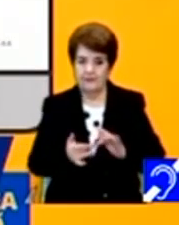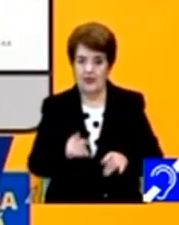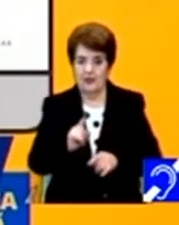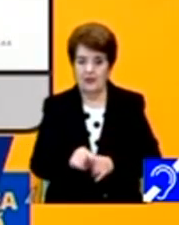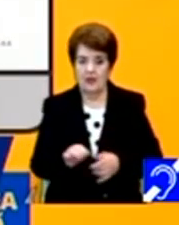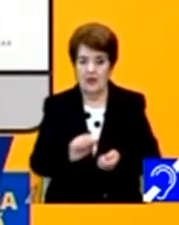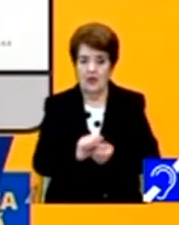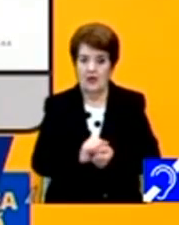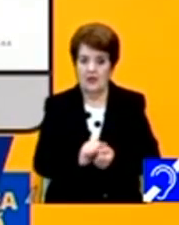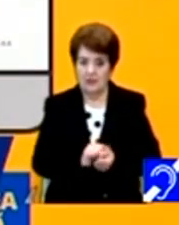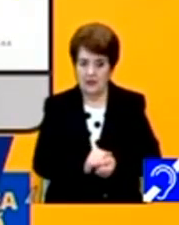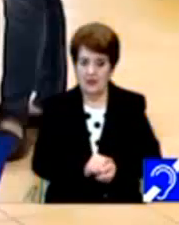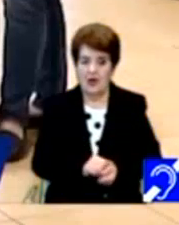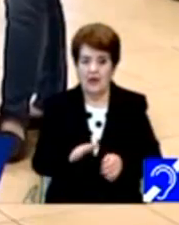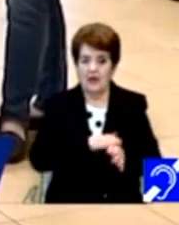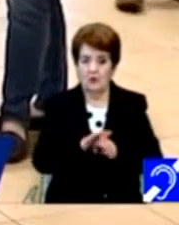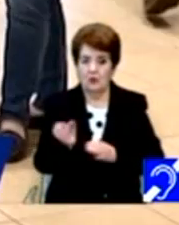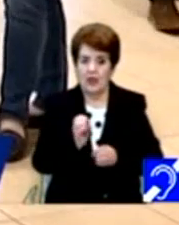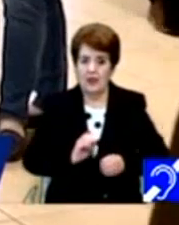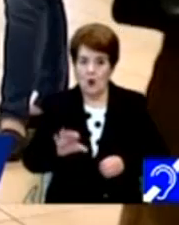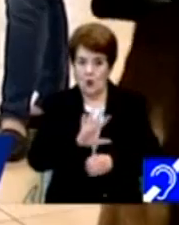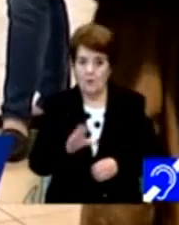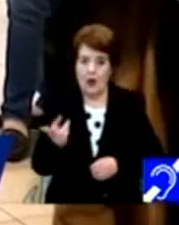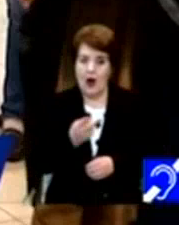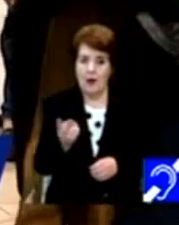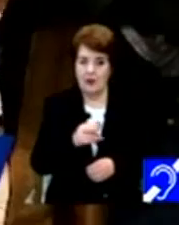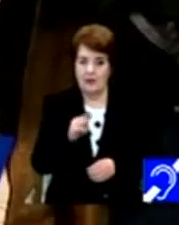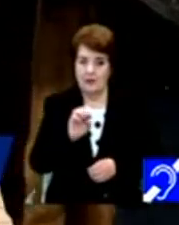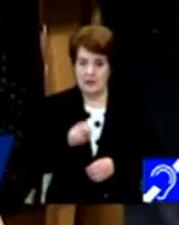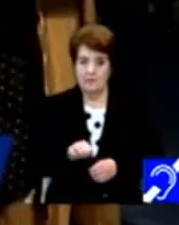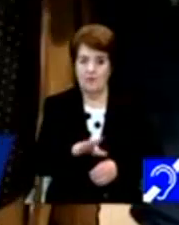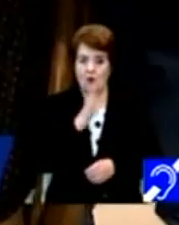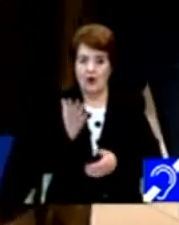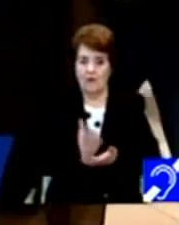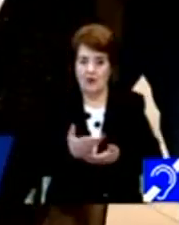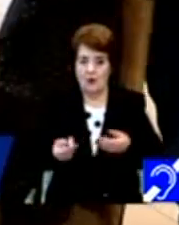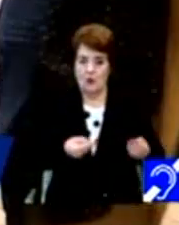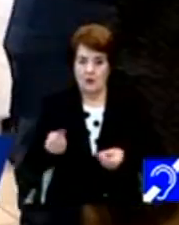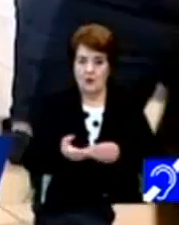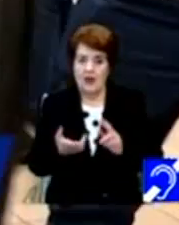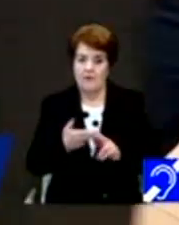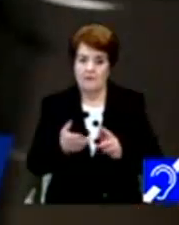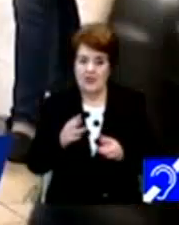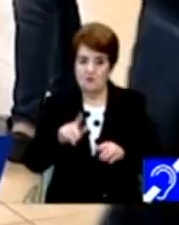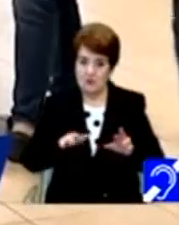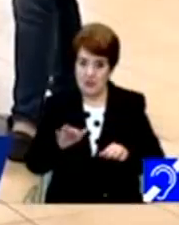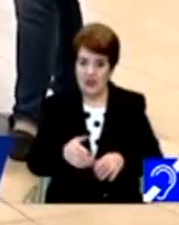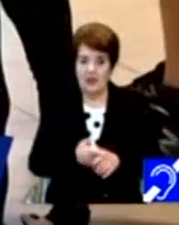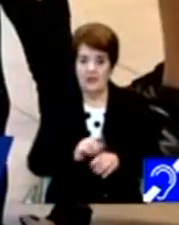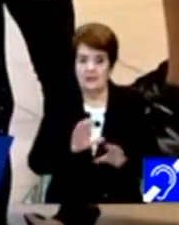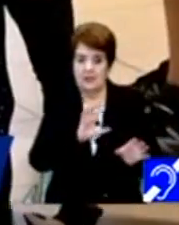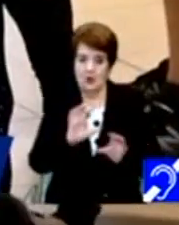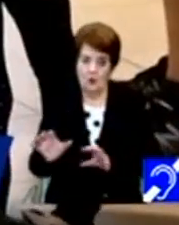suport de hârtie. Potrivit executivului european, ambele tipuri vor avea un cod QR și o semnătură digitală care va garanta securitatea